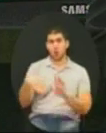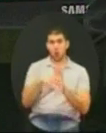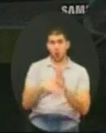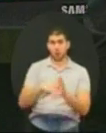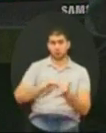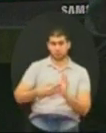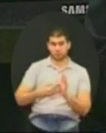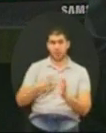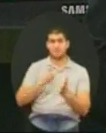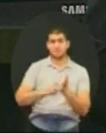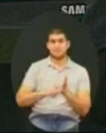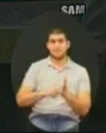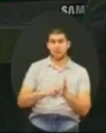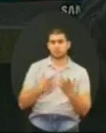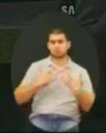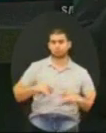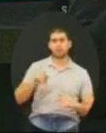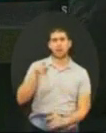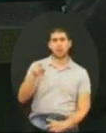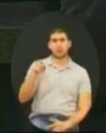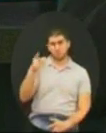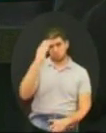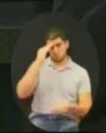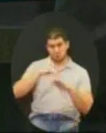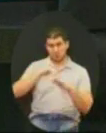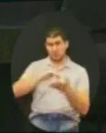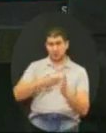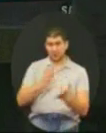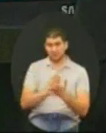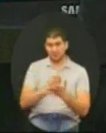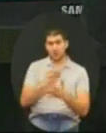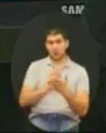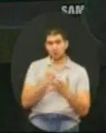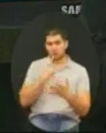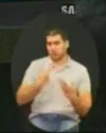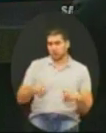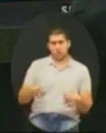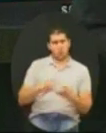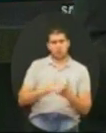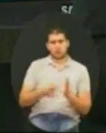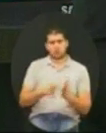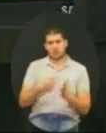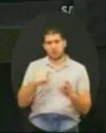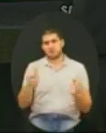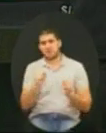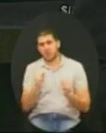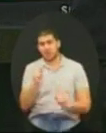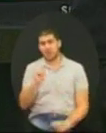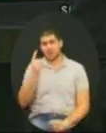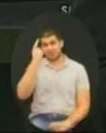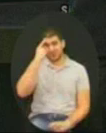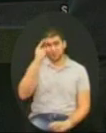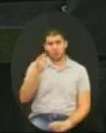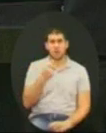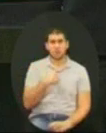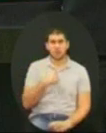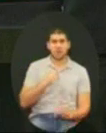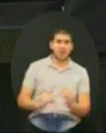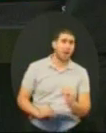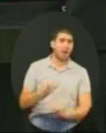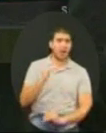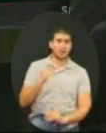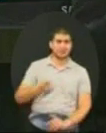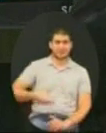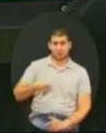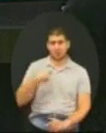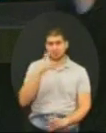יעבור, המס הזה יגולגל אליהם, הם מודיעים את זה בחוזה. וחלקם אומרים, אני לא יכול בחוזה כי אני מפחד וכולי, אבל תדעו לכם שאני אלה את שכר הדירה. זאת אומרת,